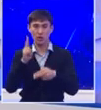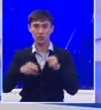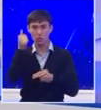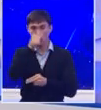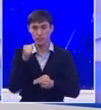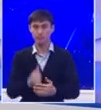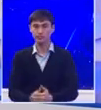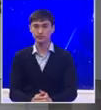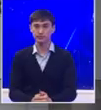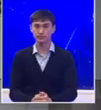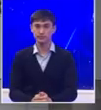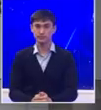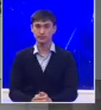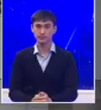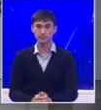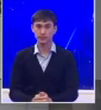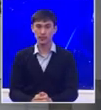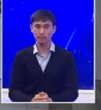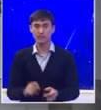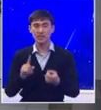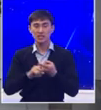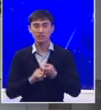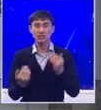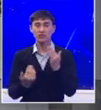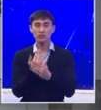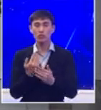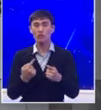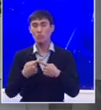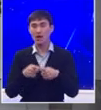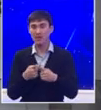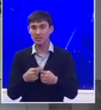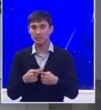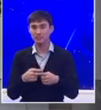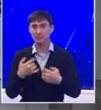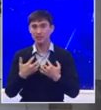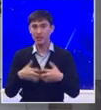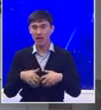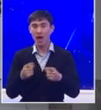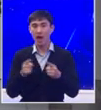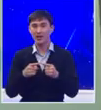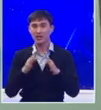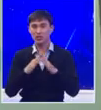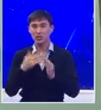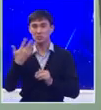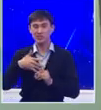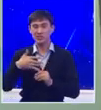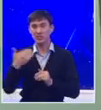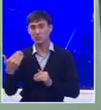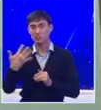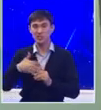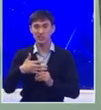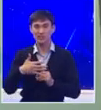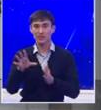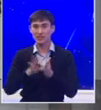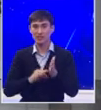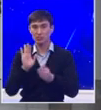года. В связи с выходом нового механизма по арендному жилью, да, 50 на 50, резко